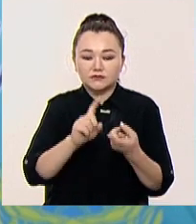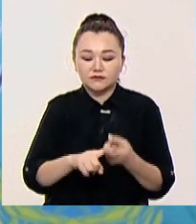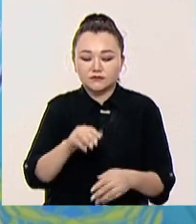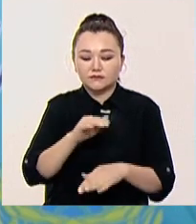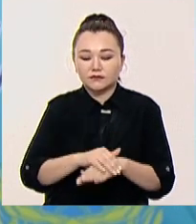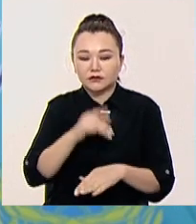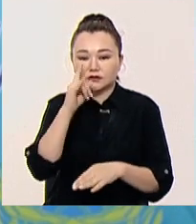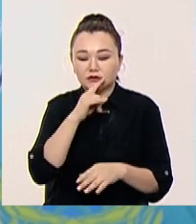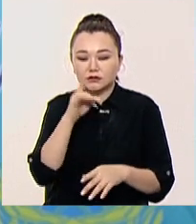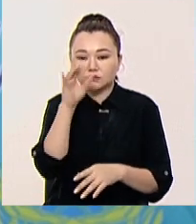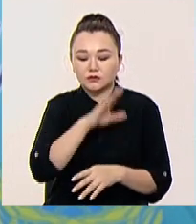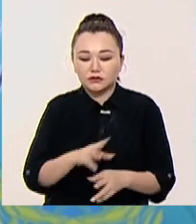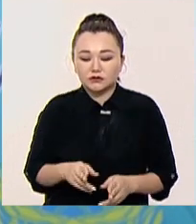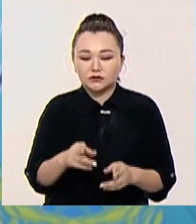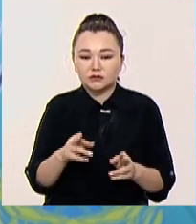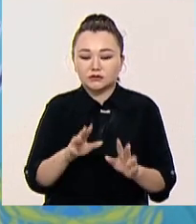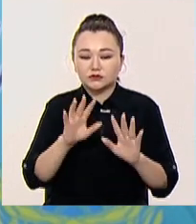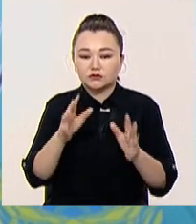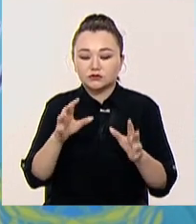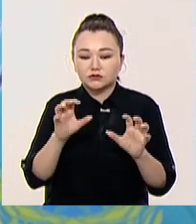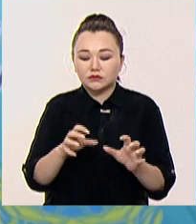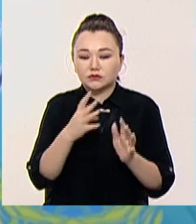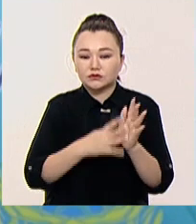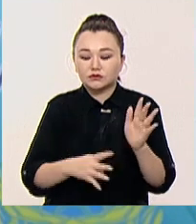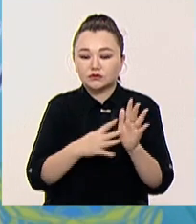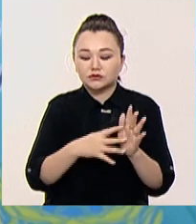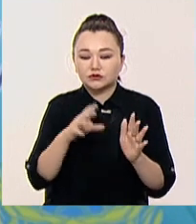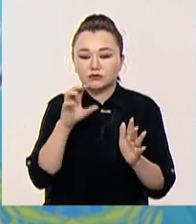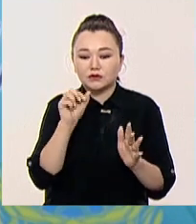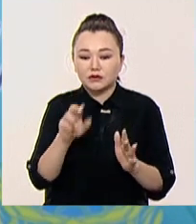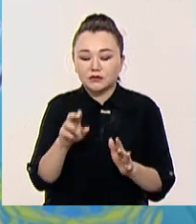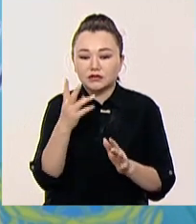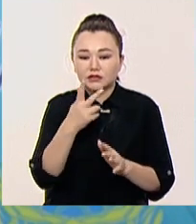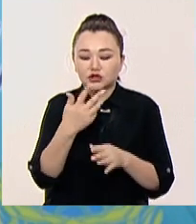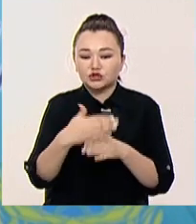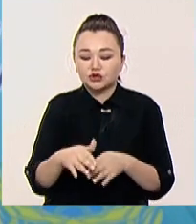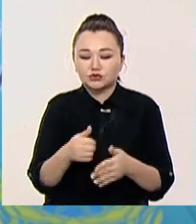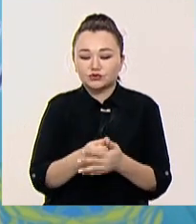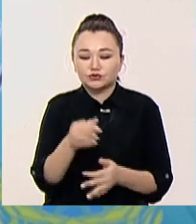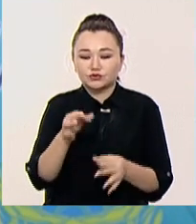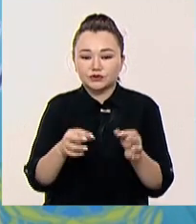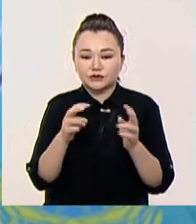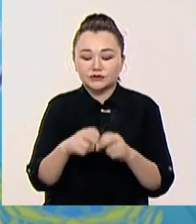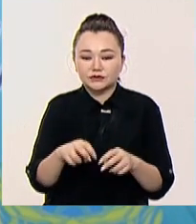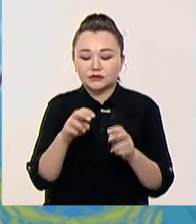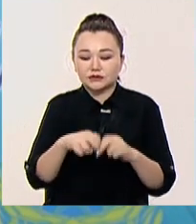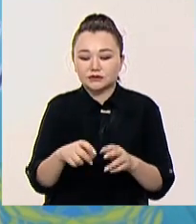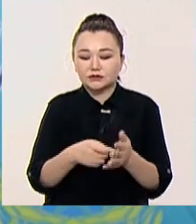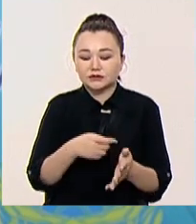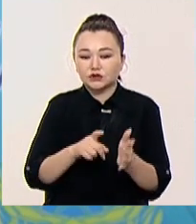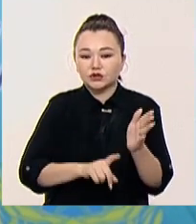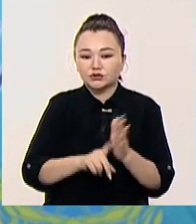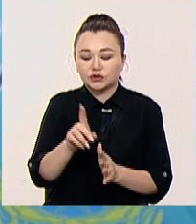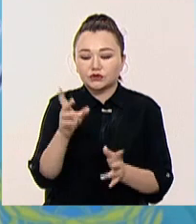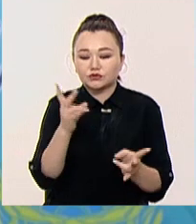бойынша Қазақстан Республикасы Қылмыстық кодексінің 99-шы бабы 3-ші бөлігі бойынша сотқа дейінгі тергеп-тексеру басталып,